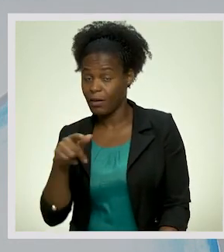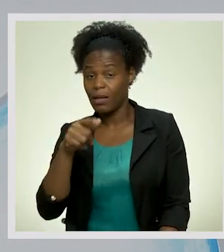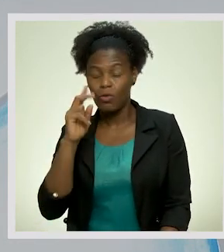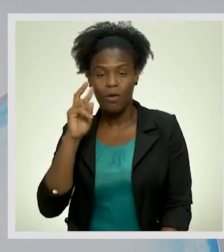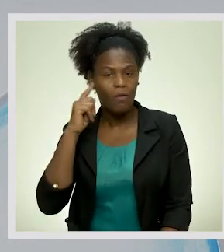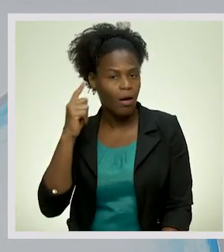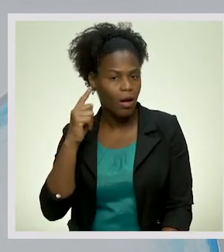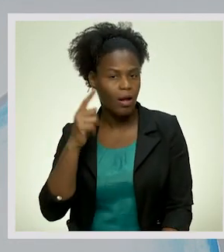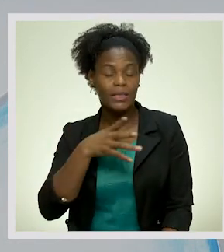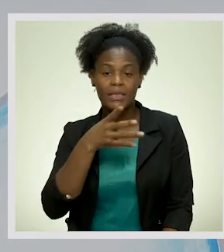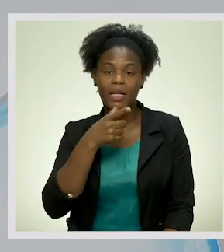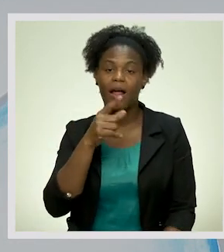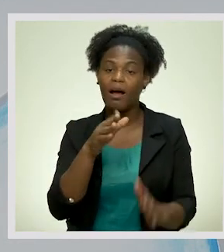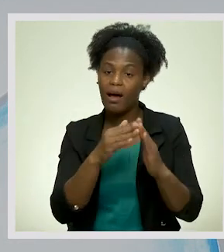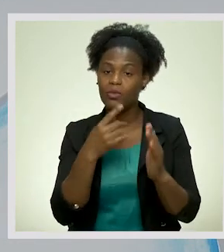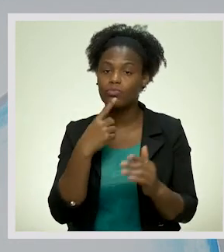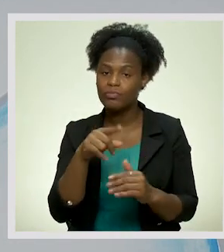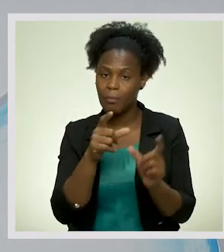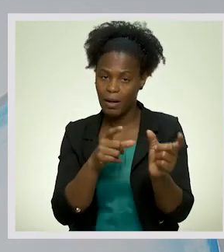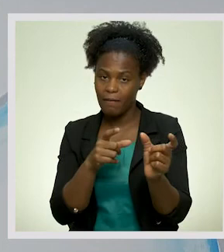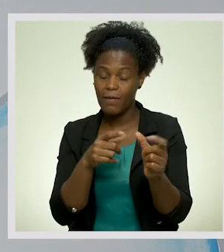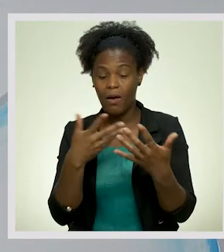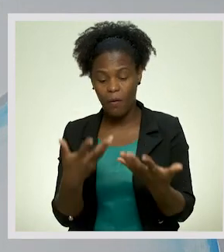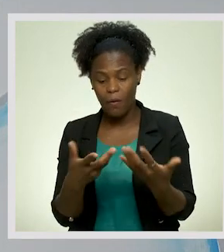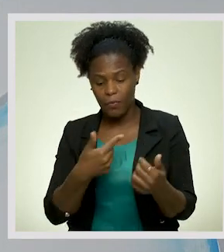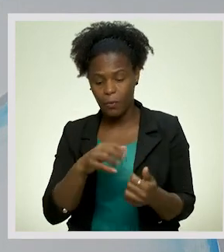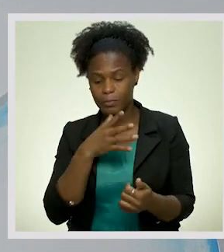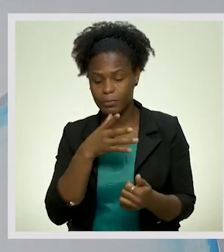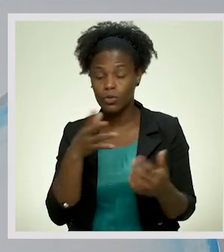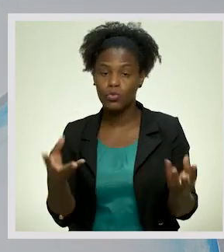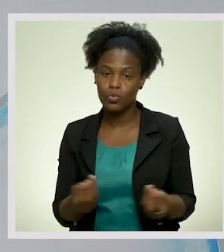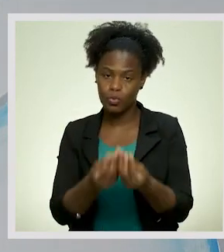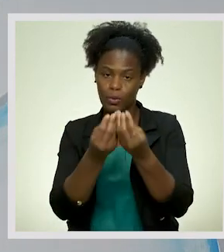maison et maintenant nous allons répéter ensemble.